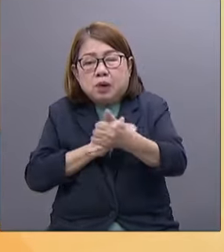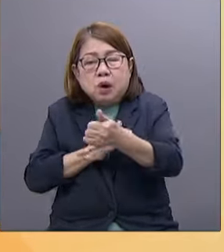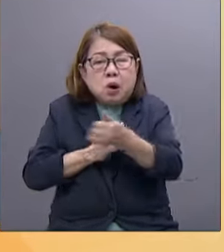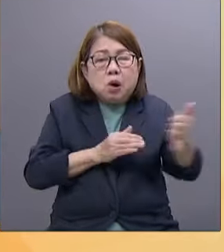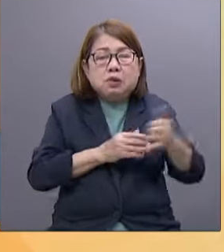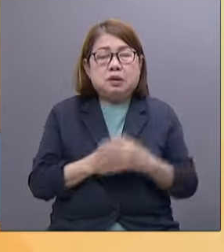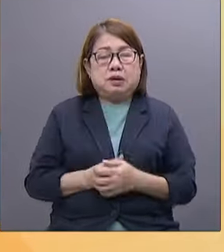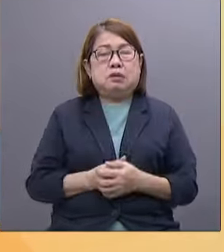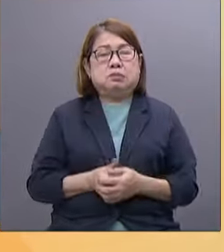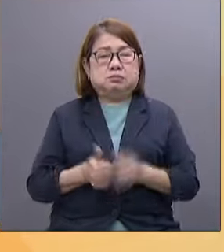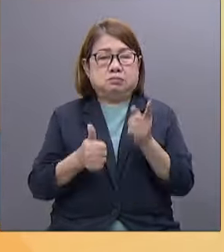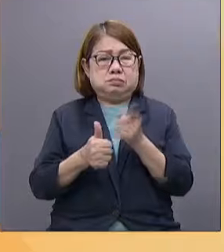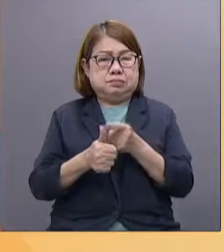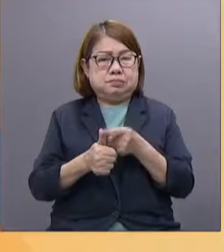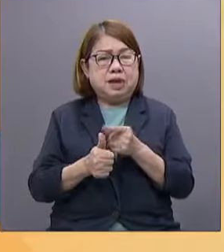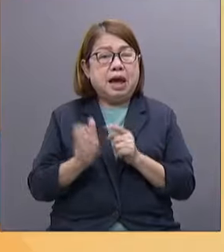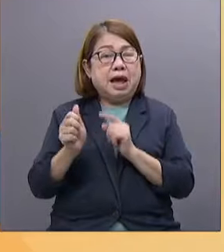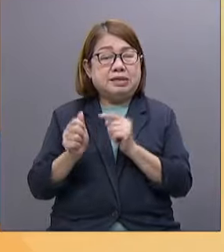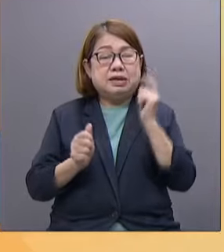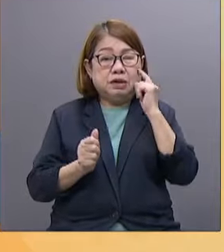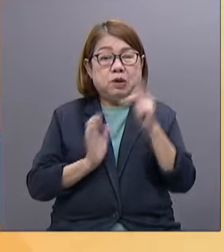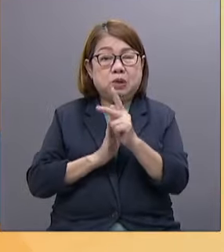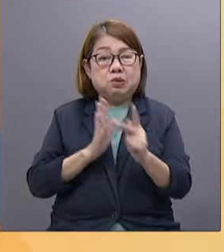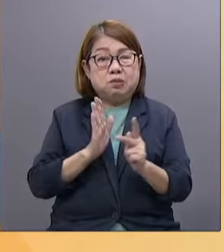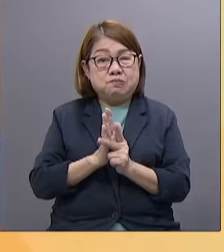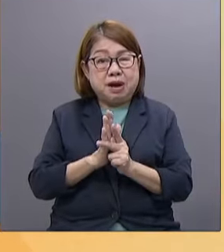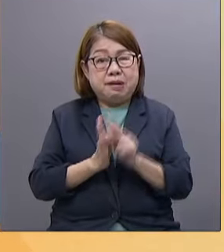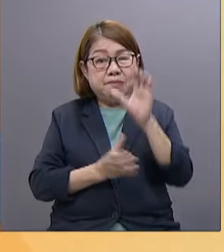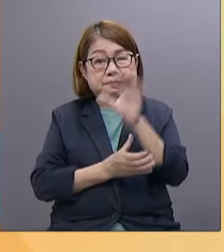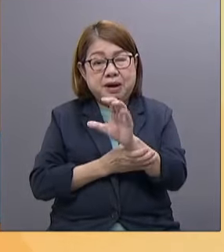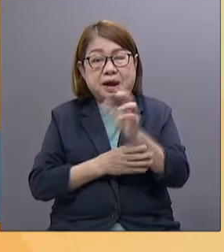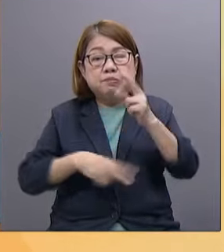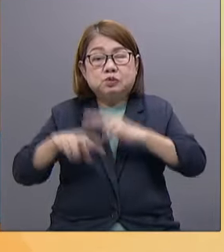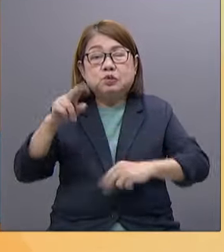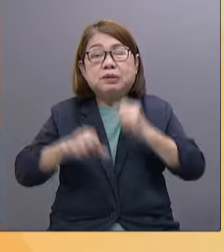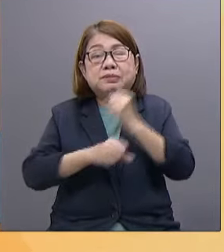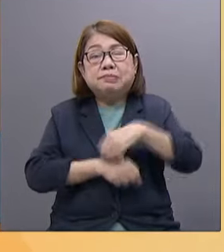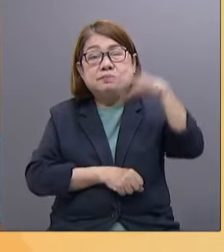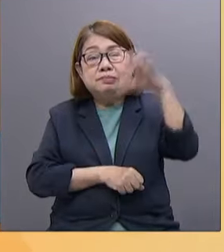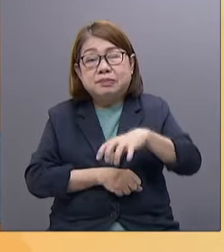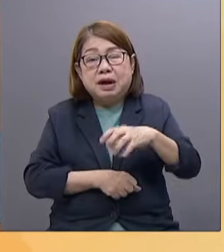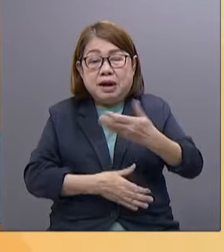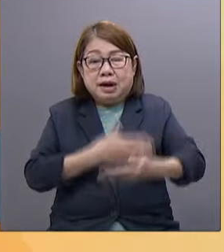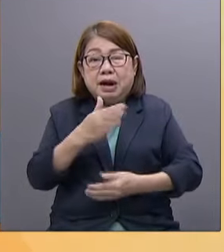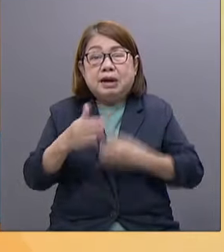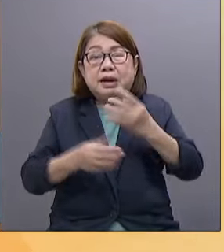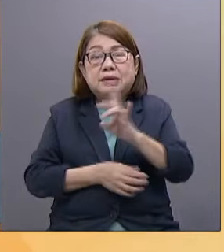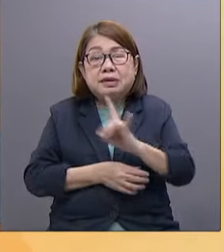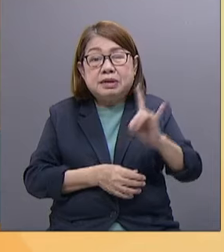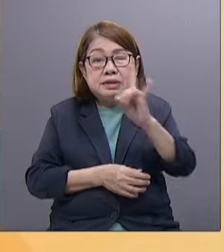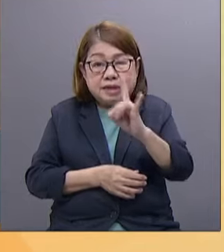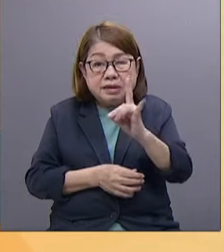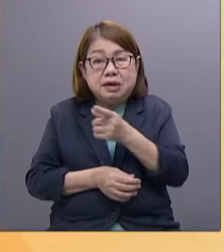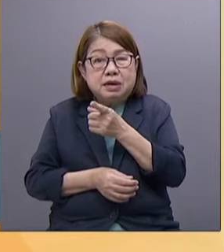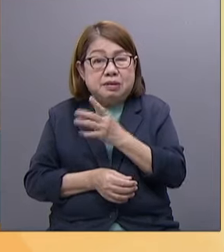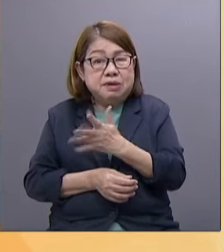ว่ากฎหมายที่เข้ามาควบคุมเรื่องของการก่อสร้างอาคารเพื่อเหมาะสมกับการค้าสัตว์โดยเฉพาะอันเนี้ยไม่มีไม่มีนะคะ